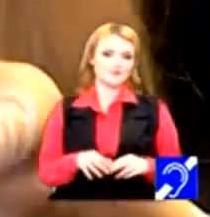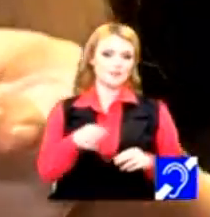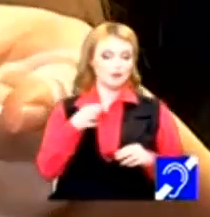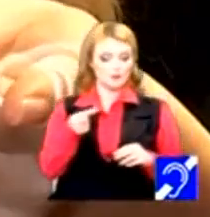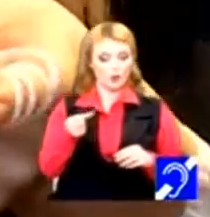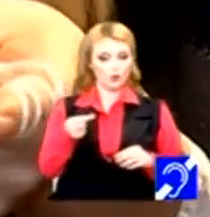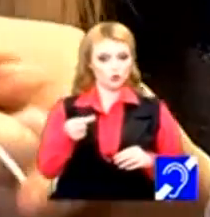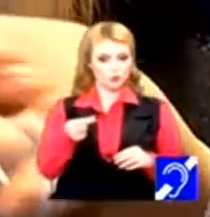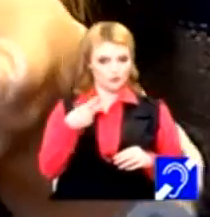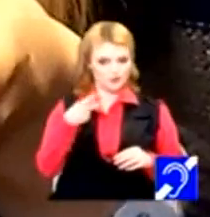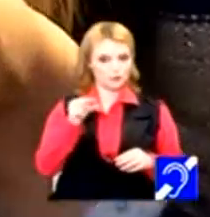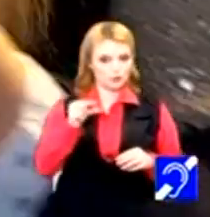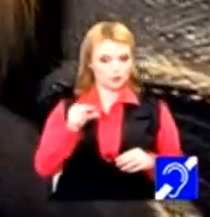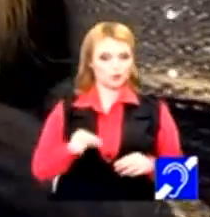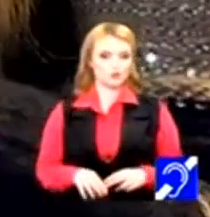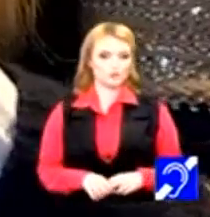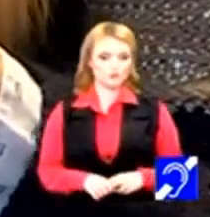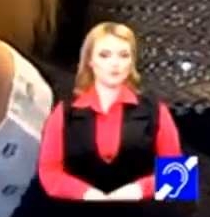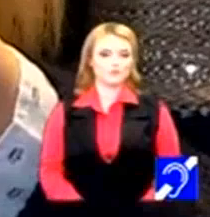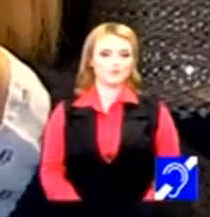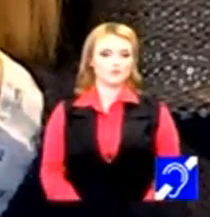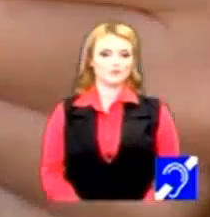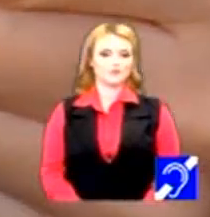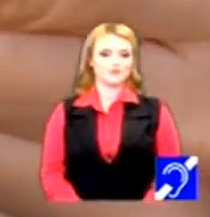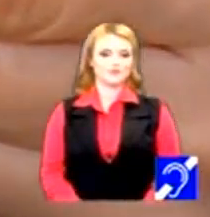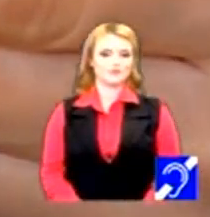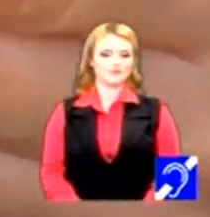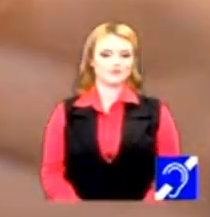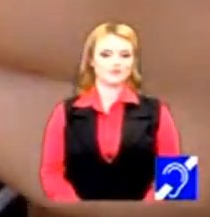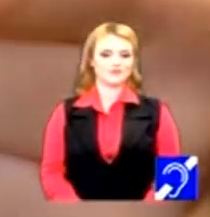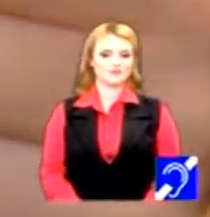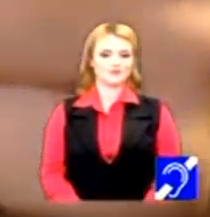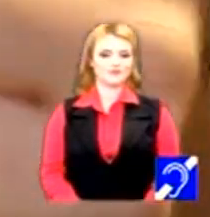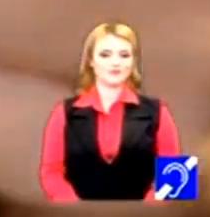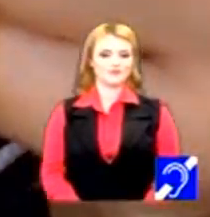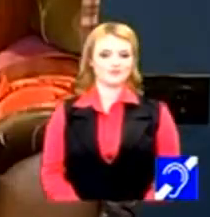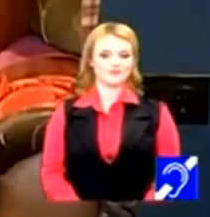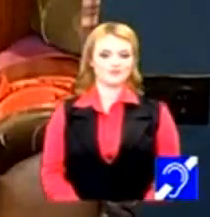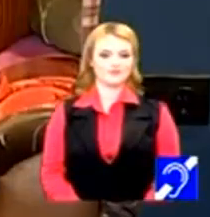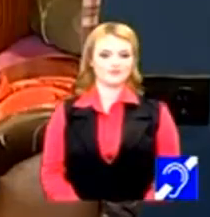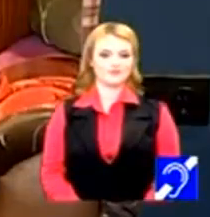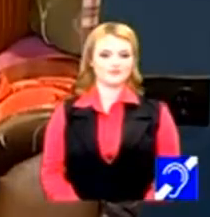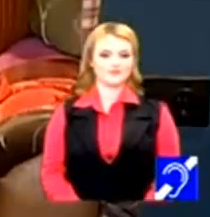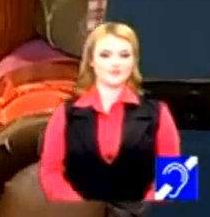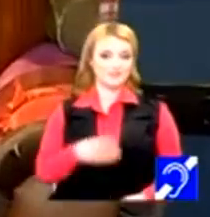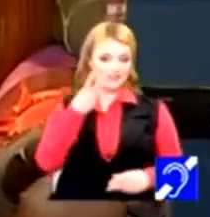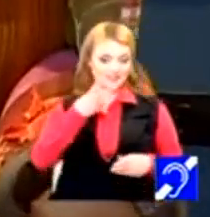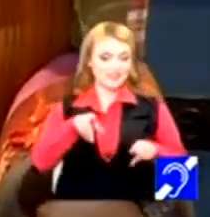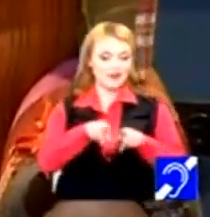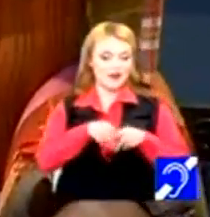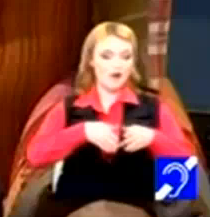grosuță. Am mers cu 8 piciorușe cu jeteu să formăm tălpuța cu pincii. Iată